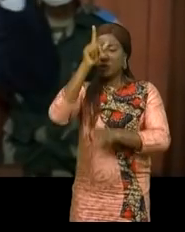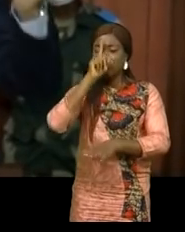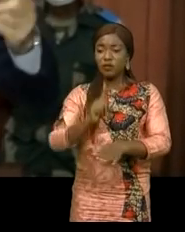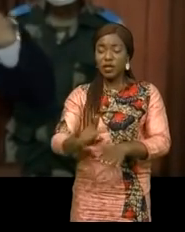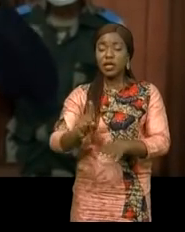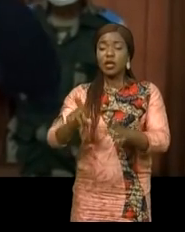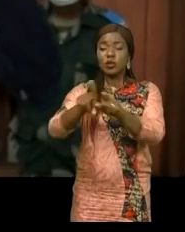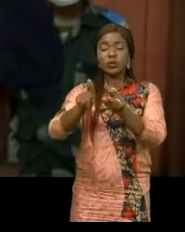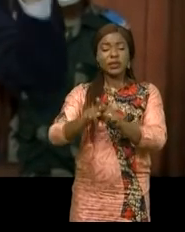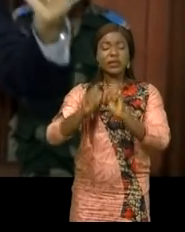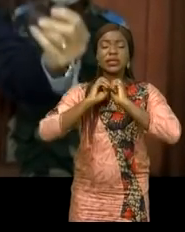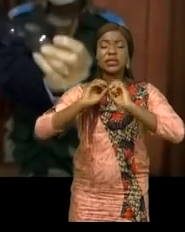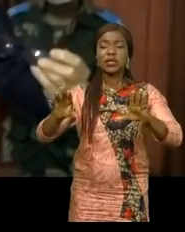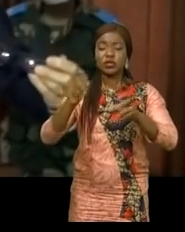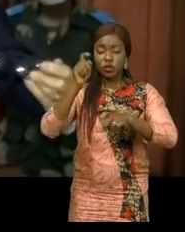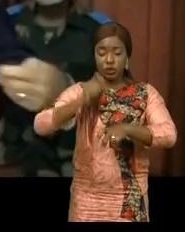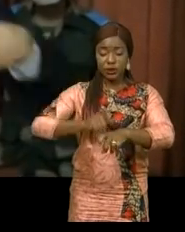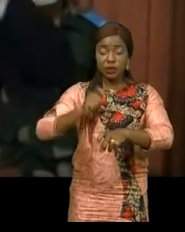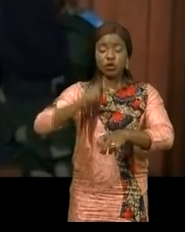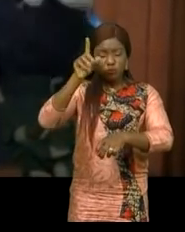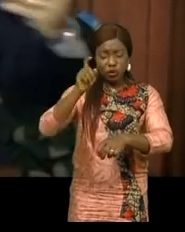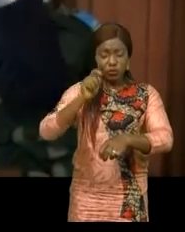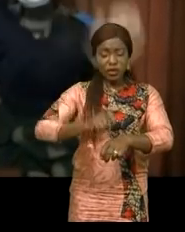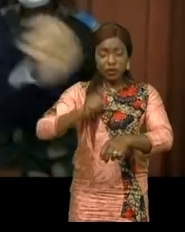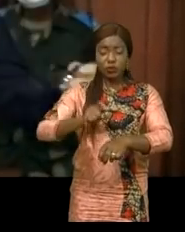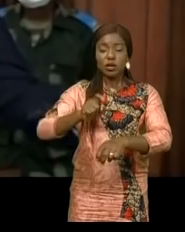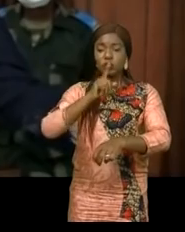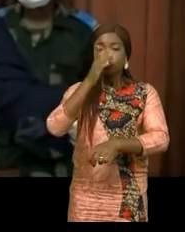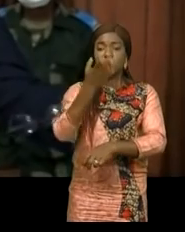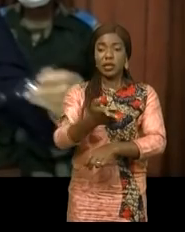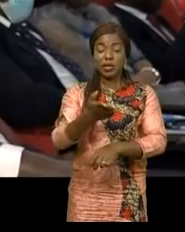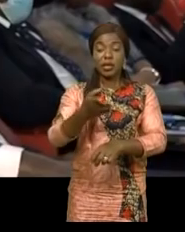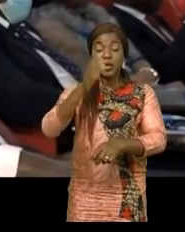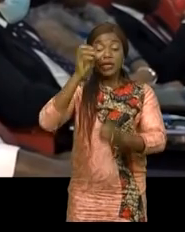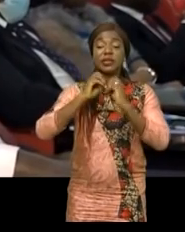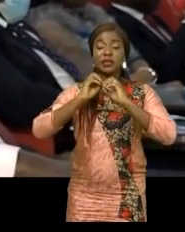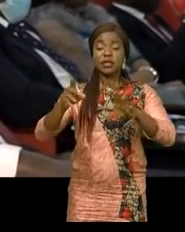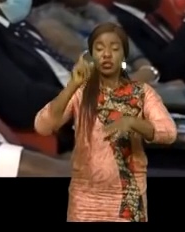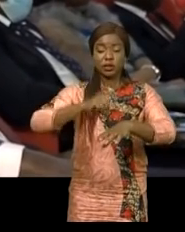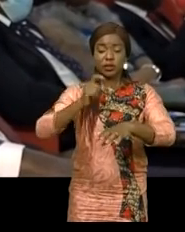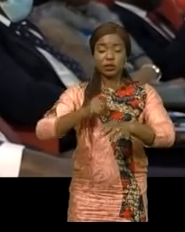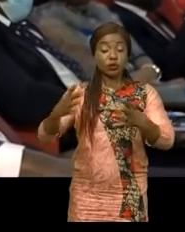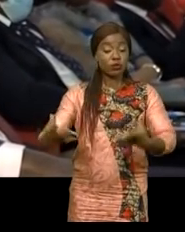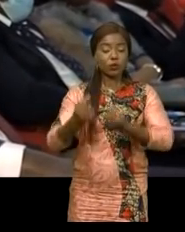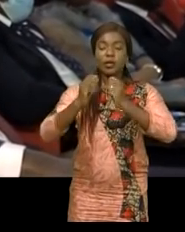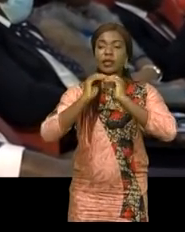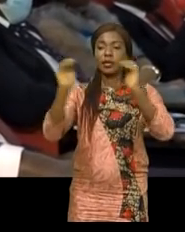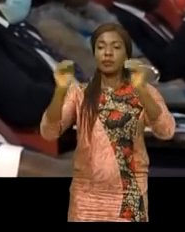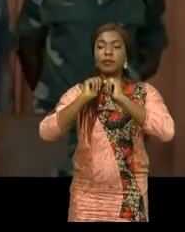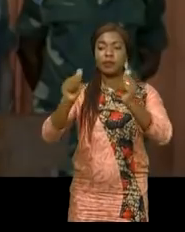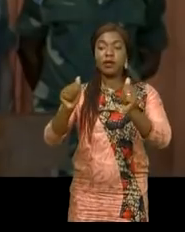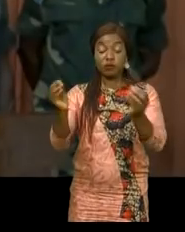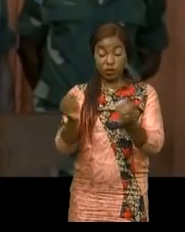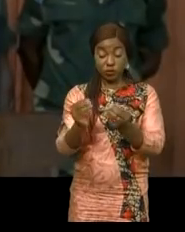justice ne peut pas erreur des conciliations les experts du progress ont par la même occasion